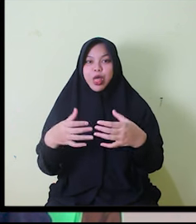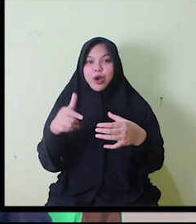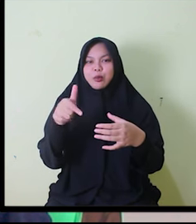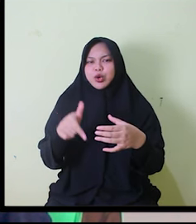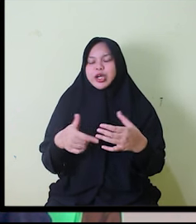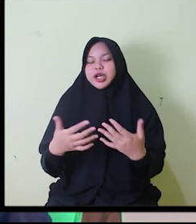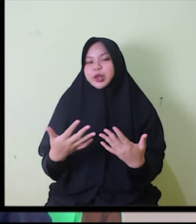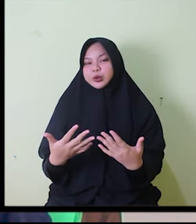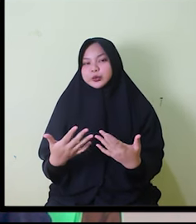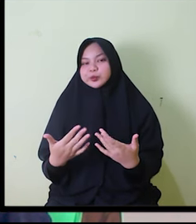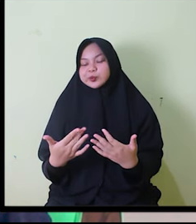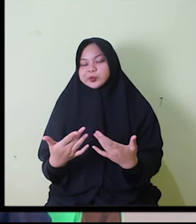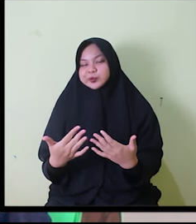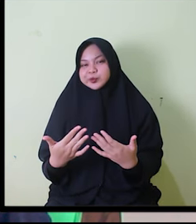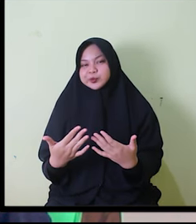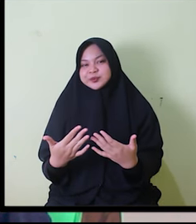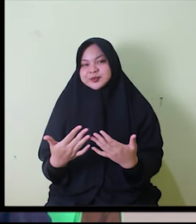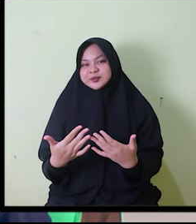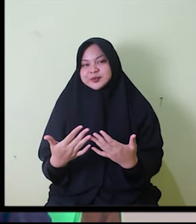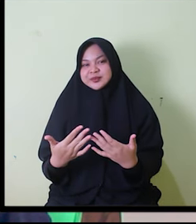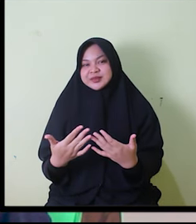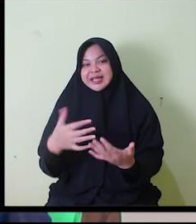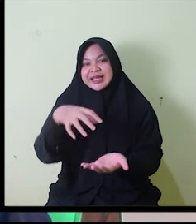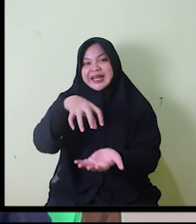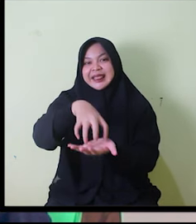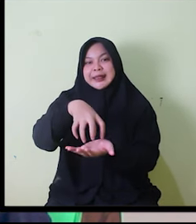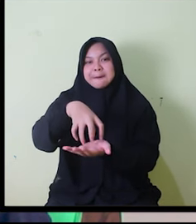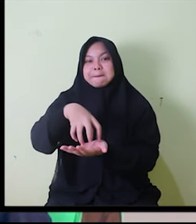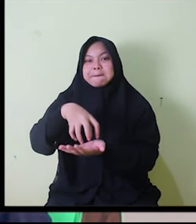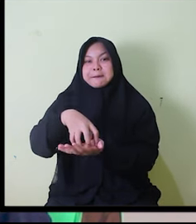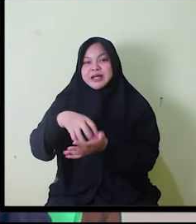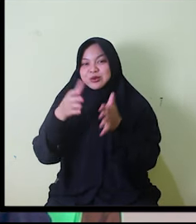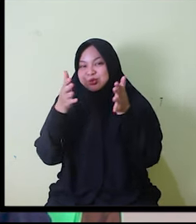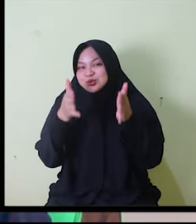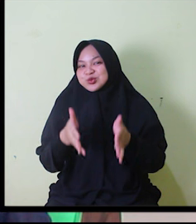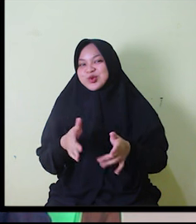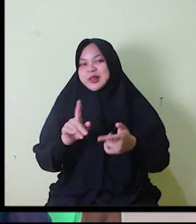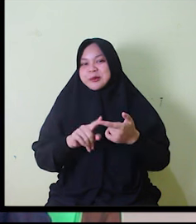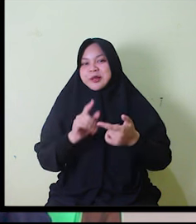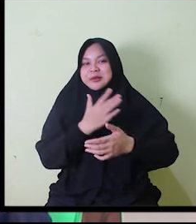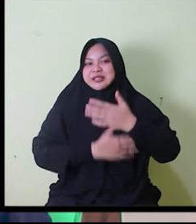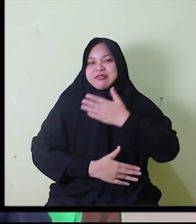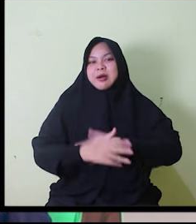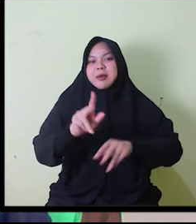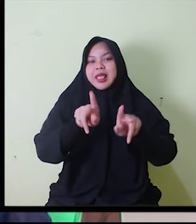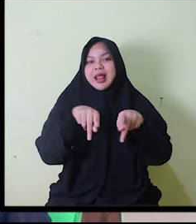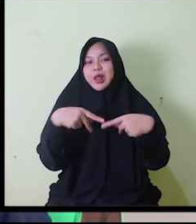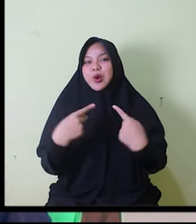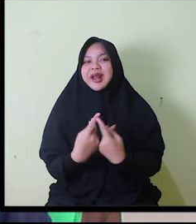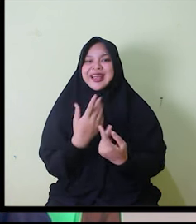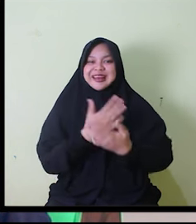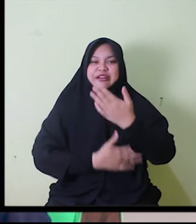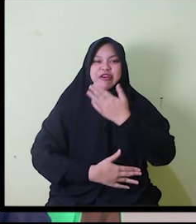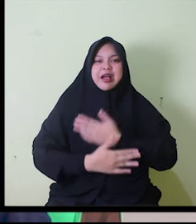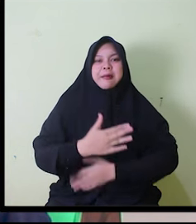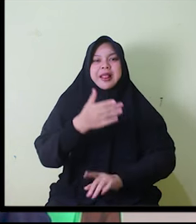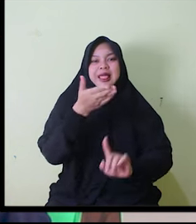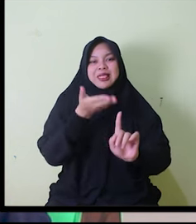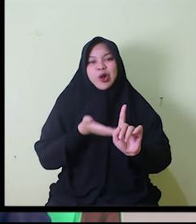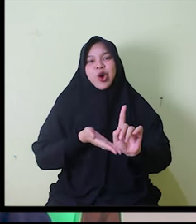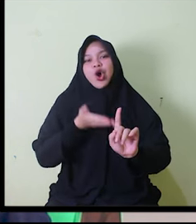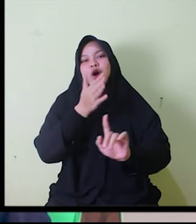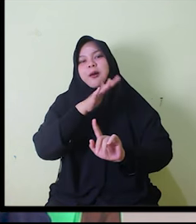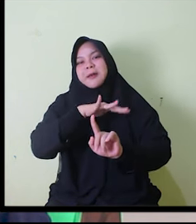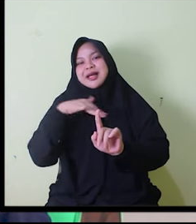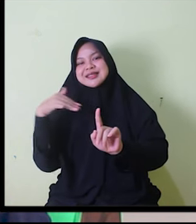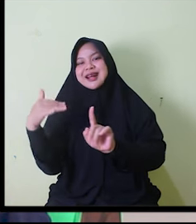ya menjadi sebuah wadah bagi teman-teman di fabel keluarga di fabel tokoh masyarakat bahkan pemerintah kelurahan